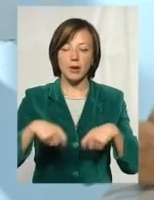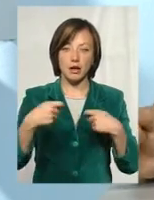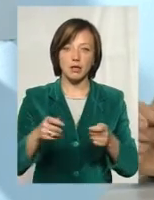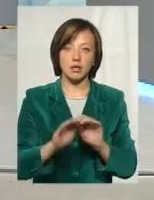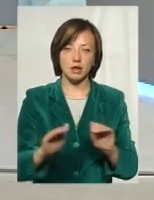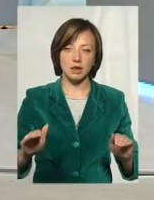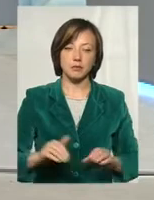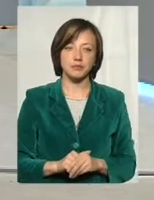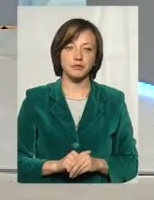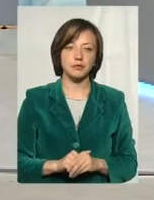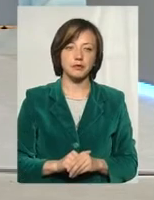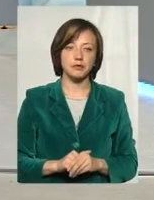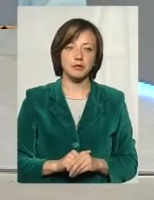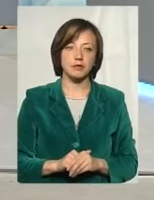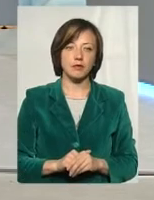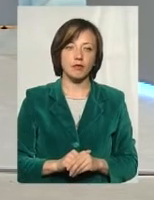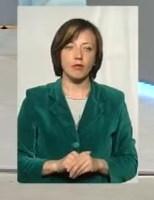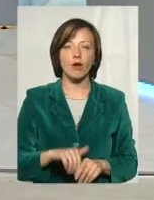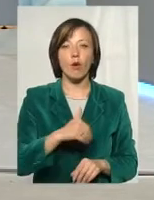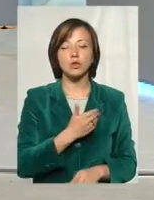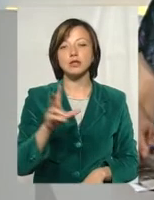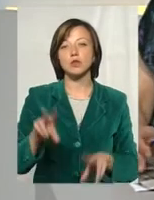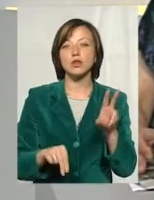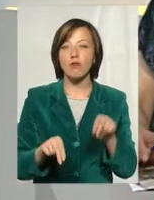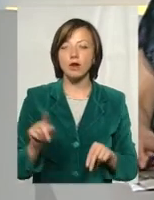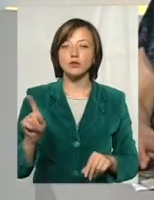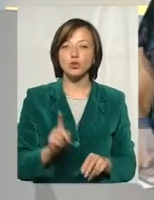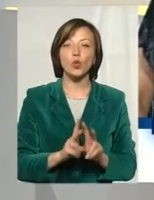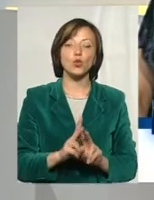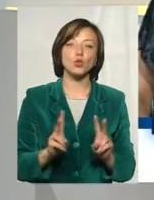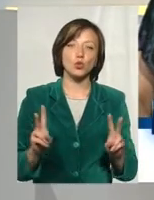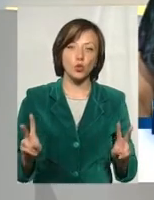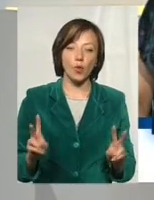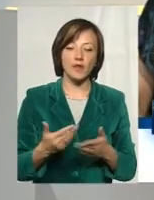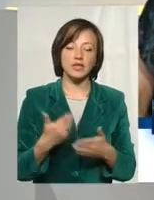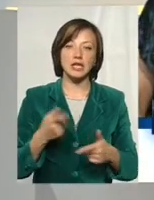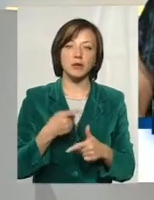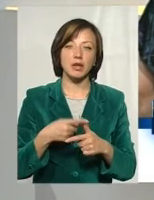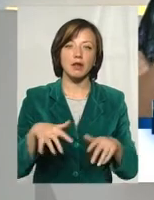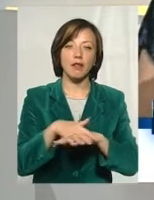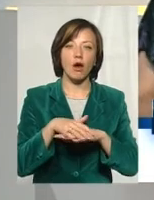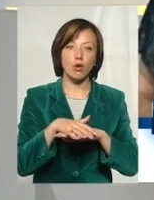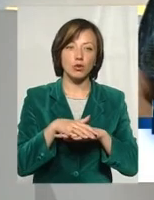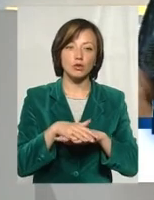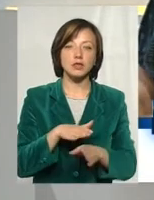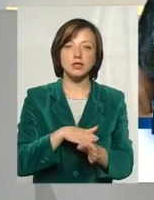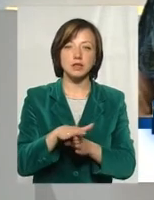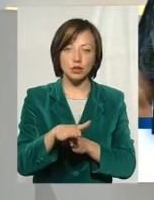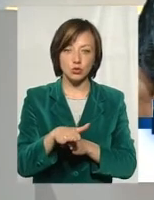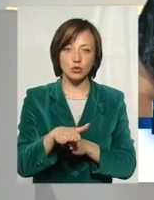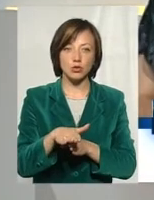дітям. Що ж, хочеться сподіватися, що ті, хто від імені народу